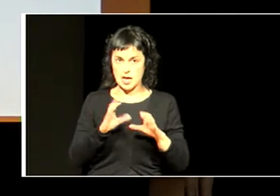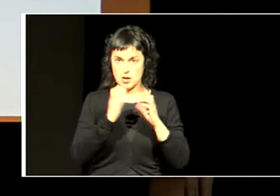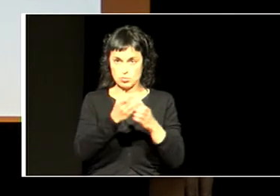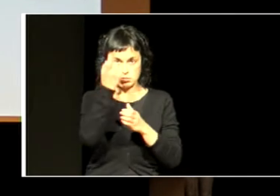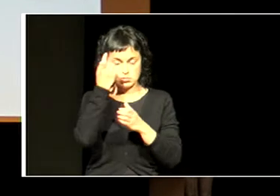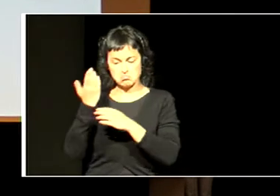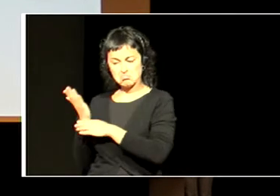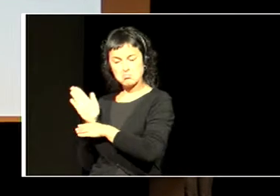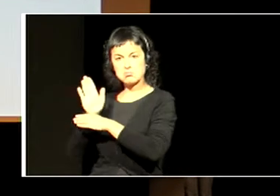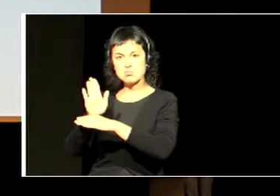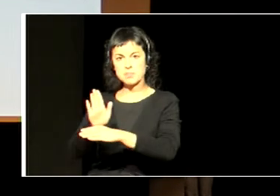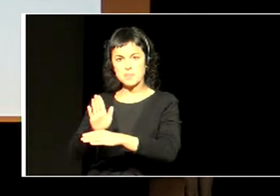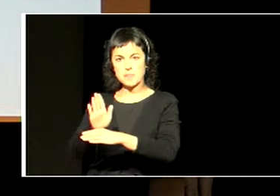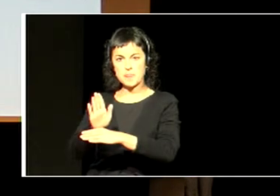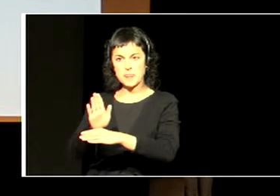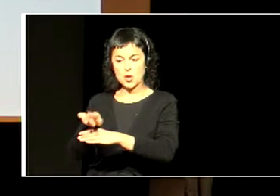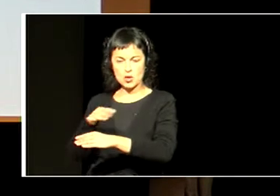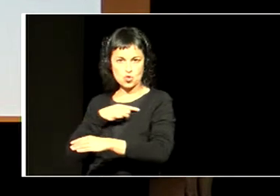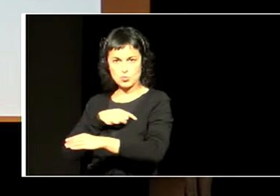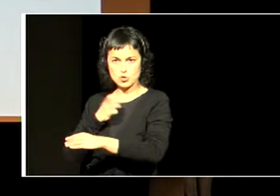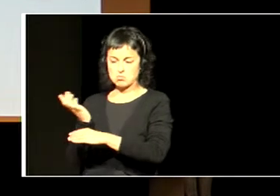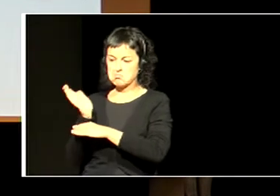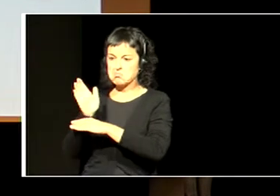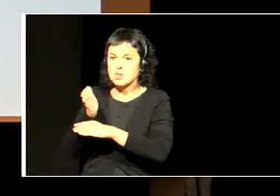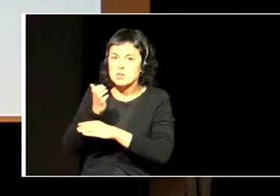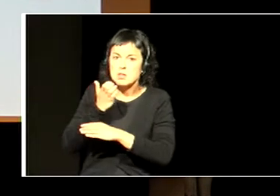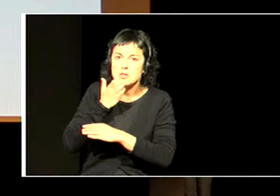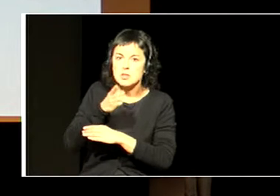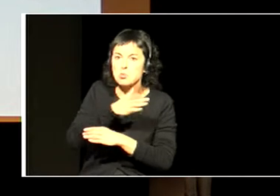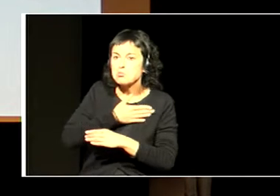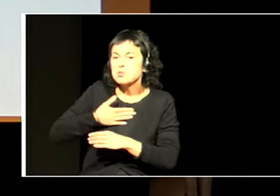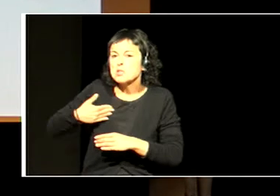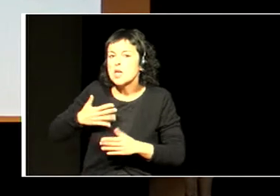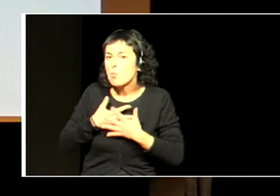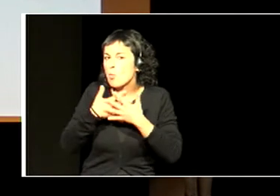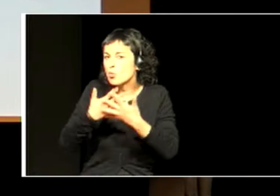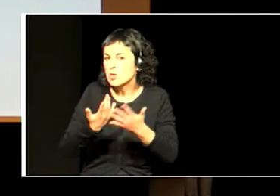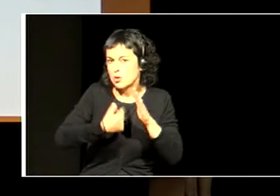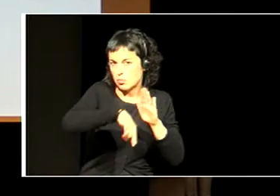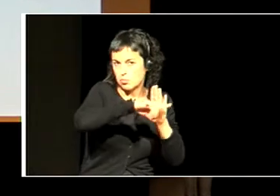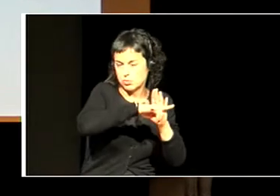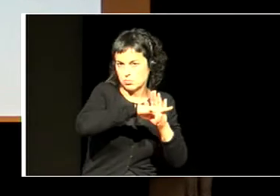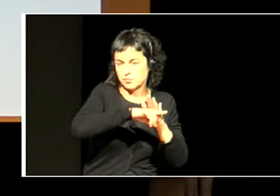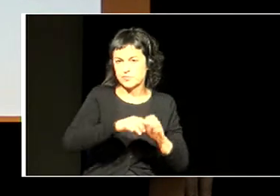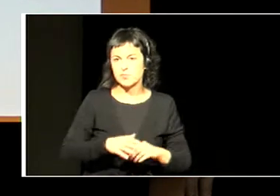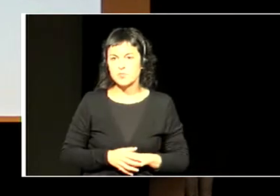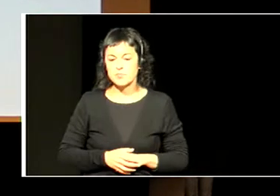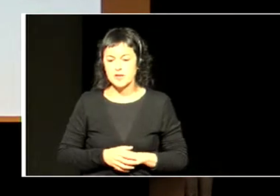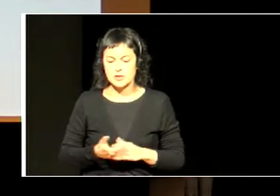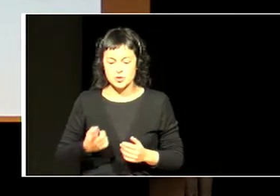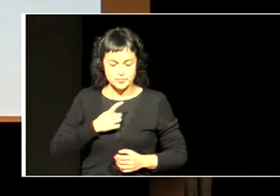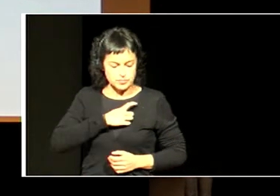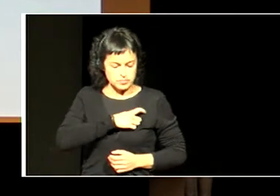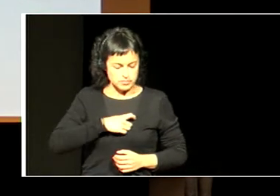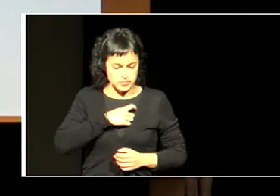aukera eta beraiek apuntatzen dira voluntarioki. batzordeak, batzorden zereginak,